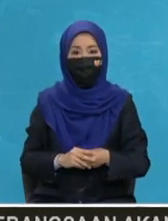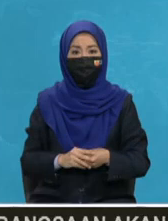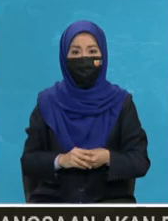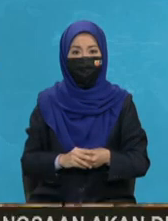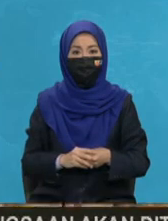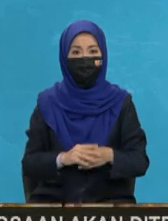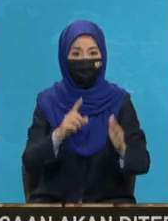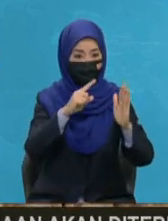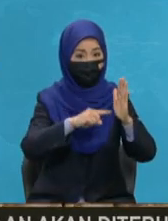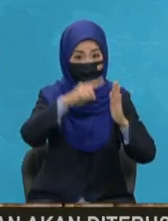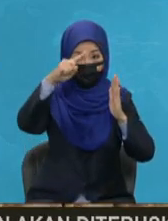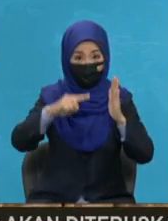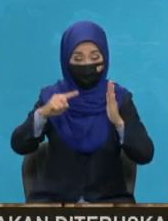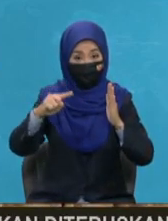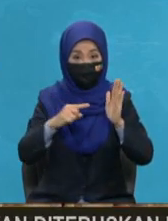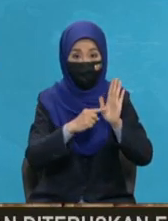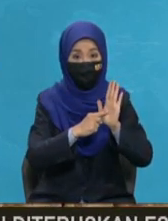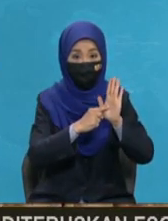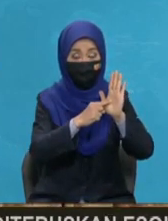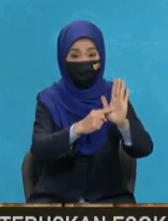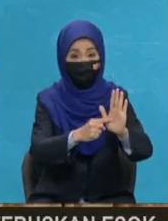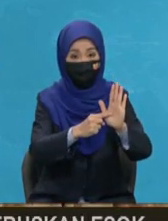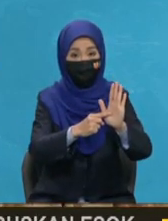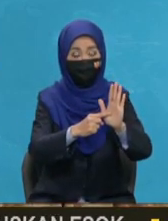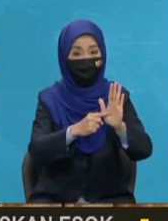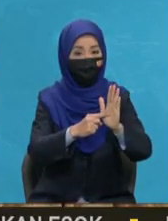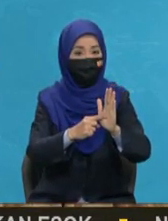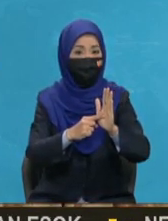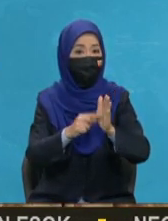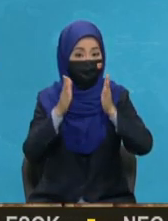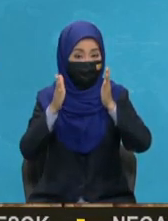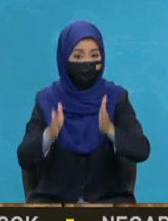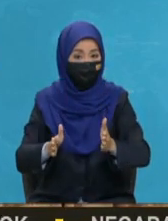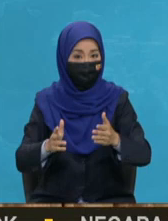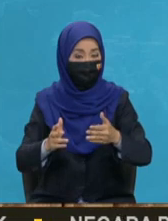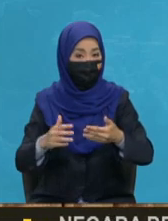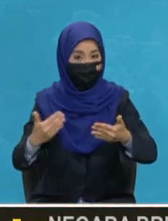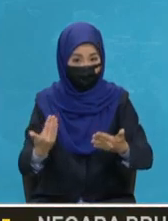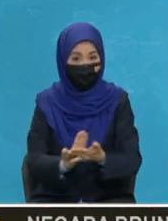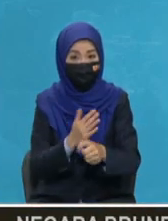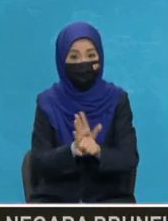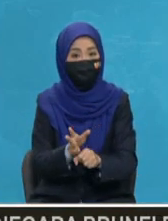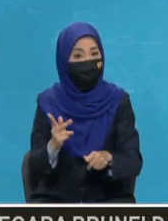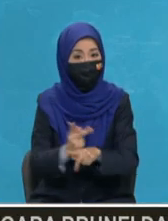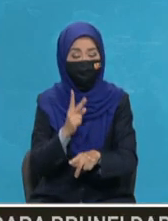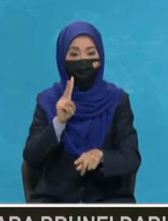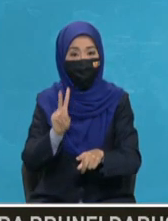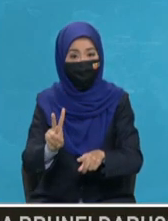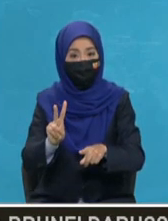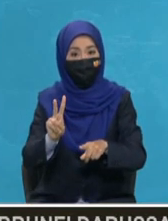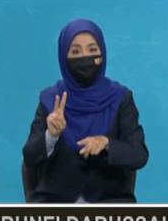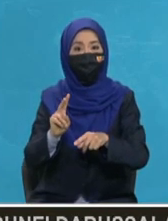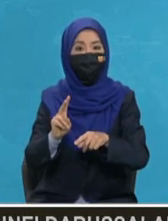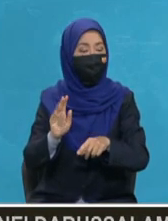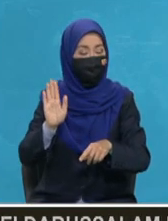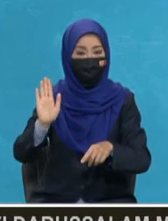Hai wajah yang tertera sekarang menunjukkan kebanyakan casing terlibat dalam gelombang kedua sedekat inilah mereka yang